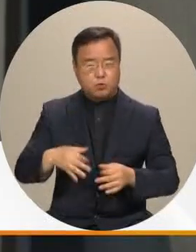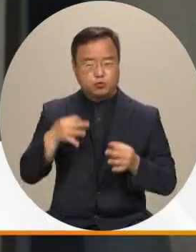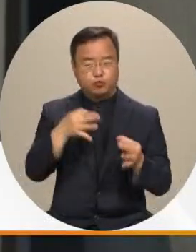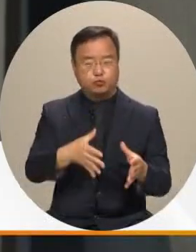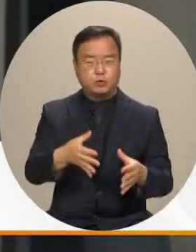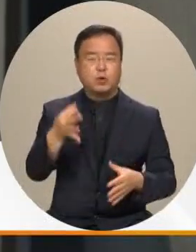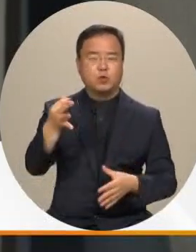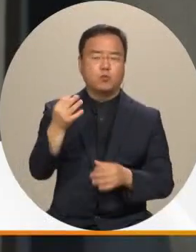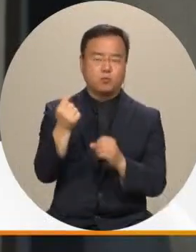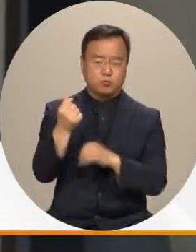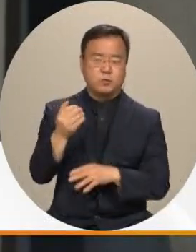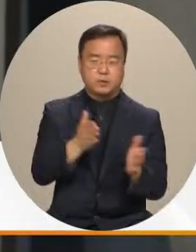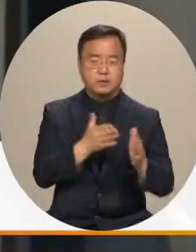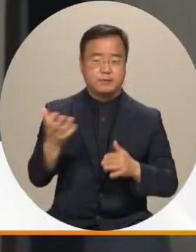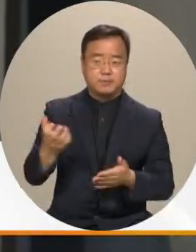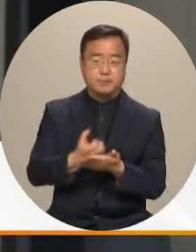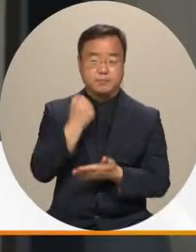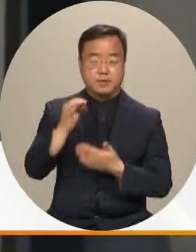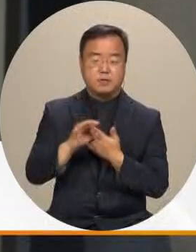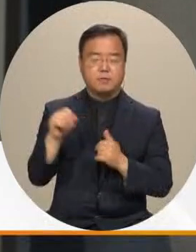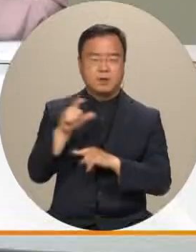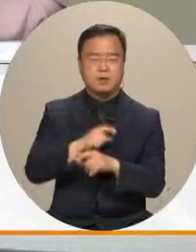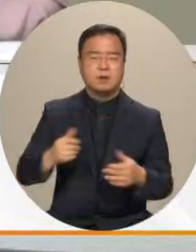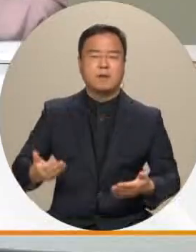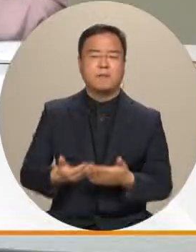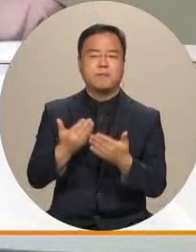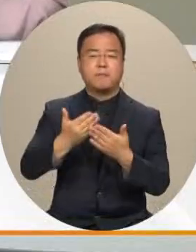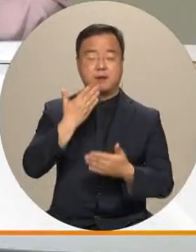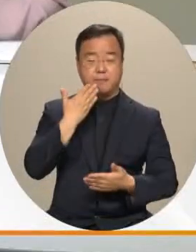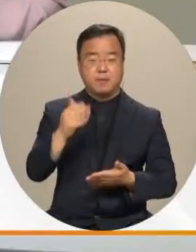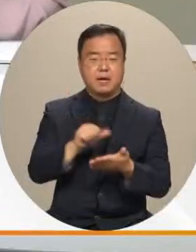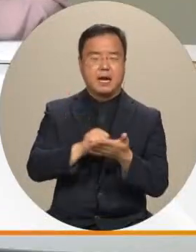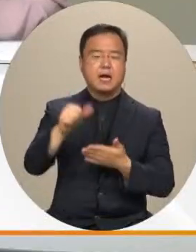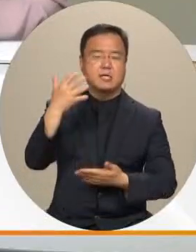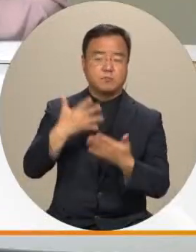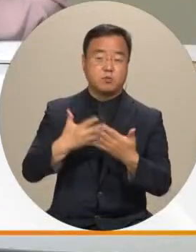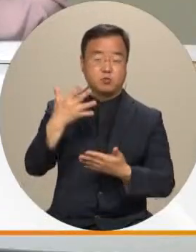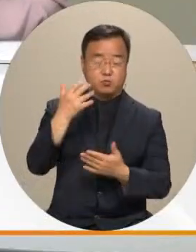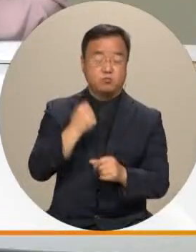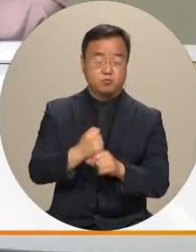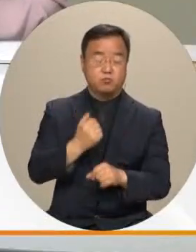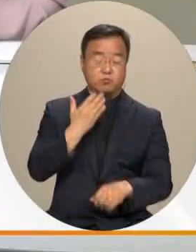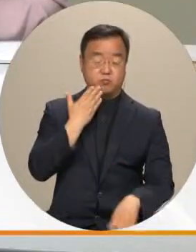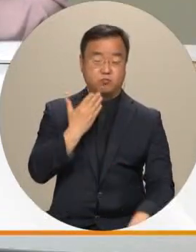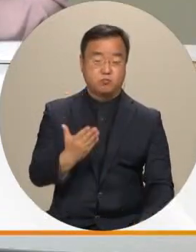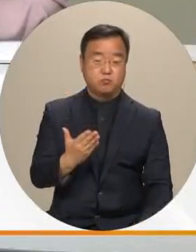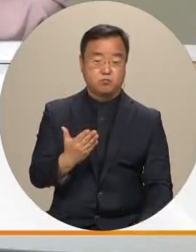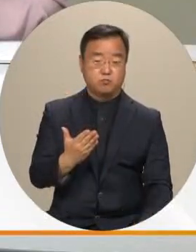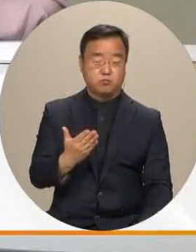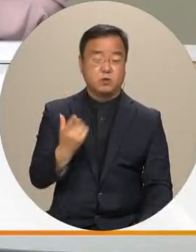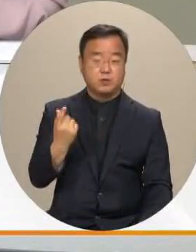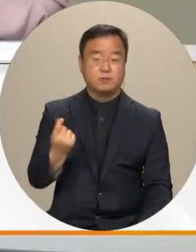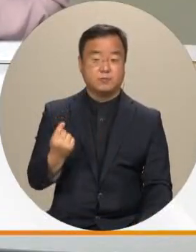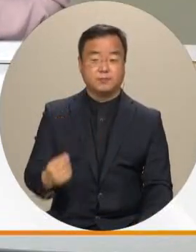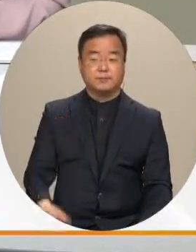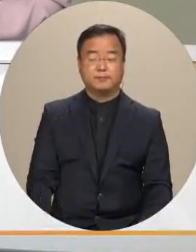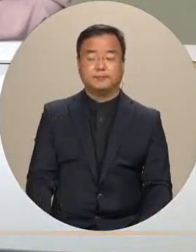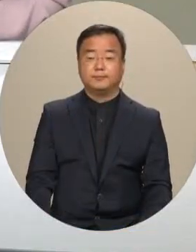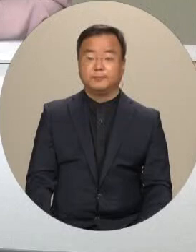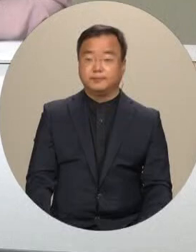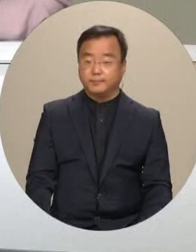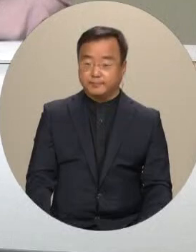확보가 된다면 조금 더 발전된 애니메이션화 되는 그런 그 국내 업계가 되겠죠